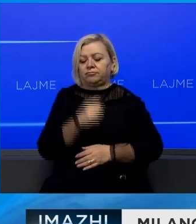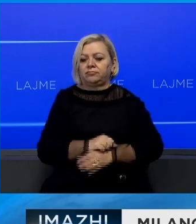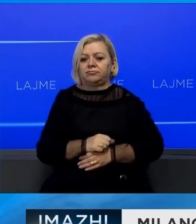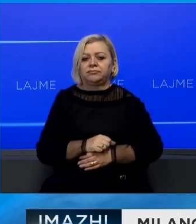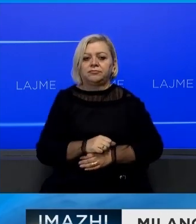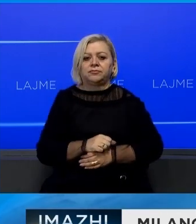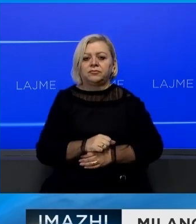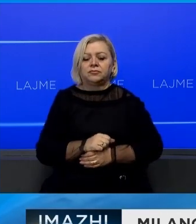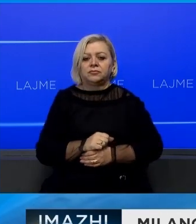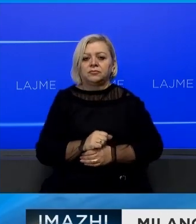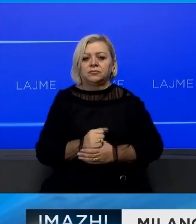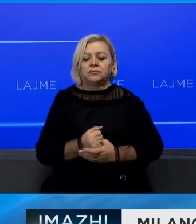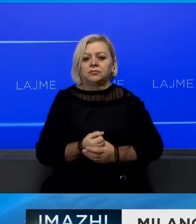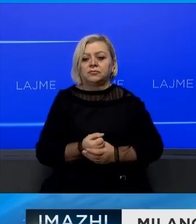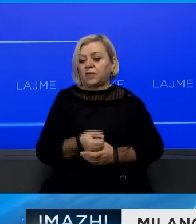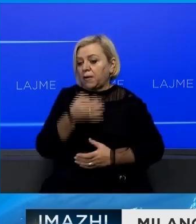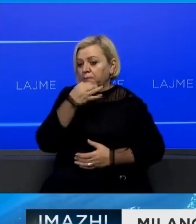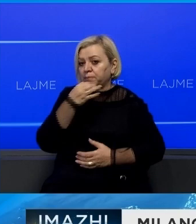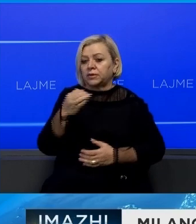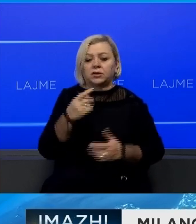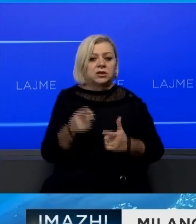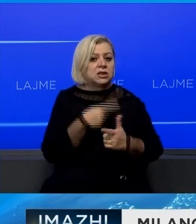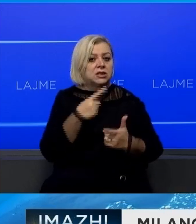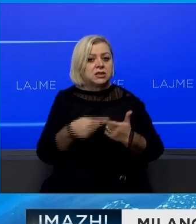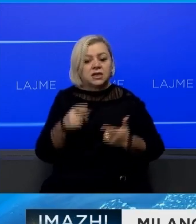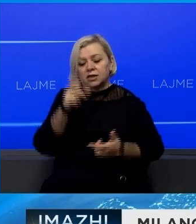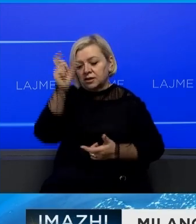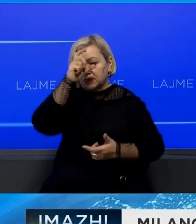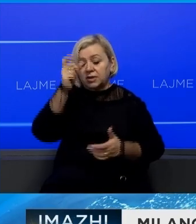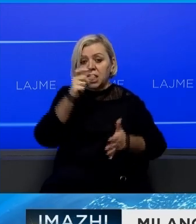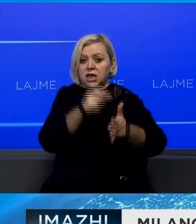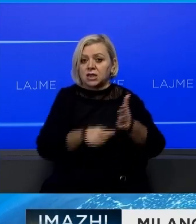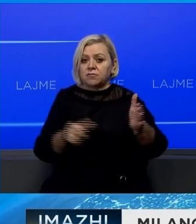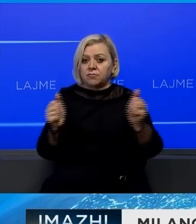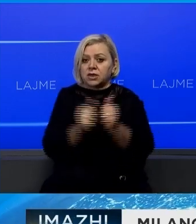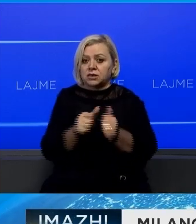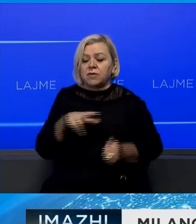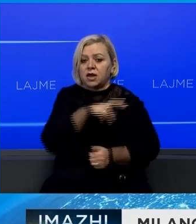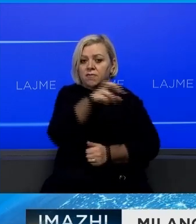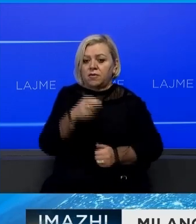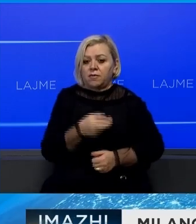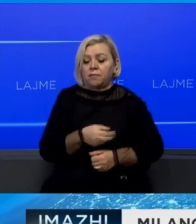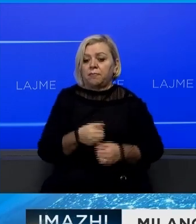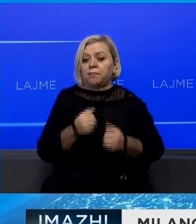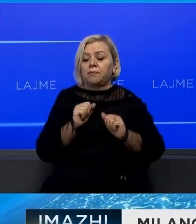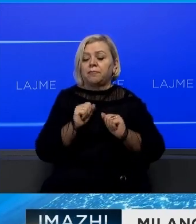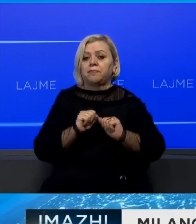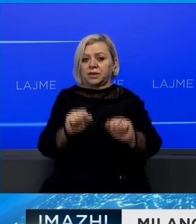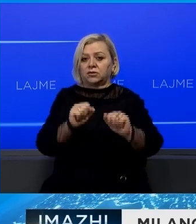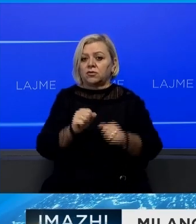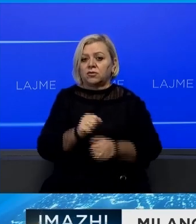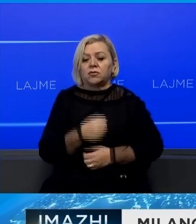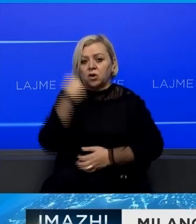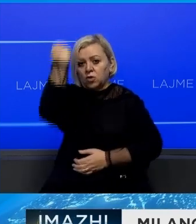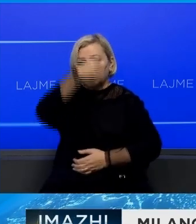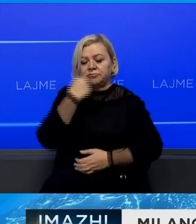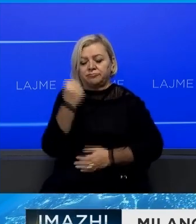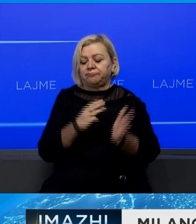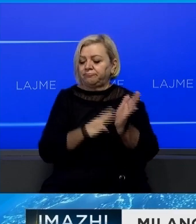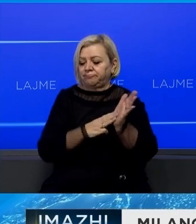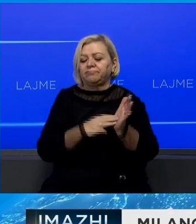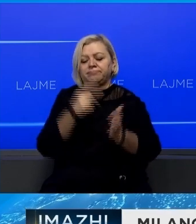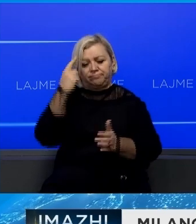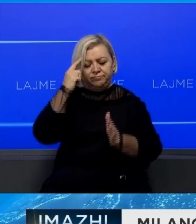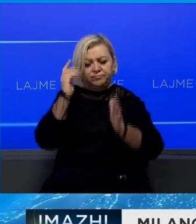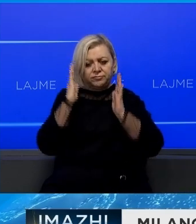thatë. I pyetur nëse Serbia do të antarësohet në Bashkimin Evropian pa e njohur Kosovën, Milanović u shpreh se ka